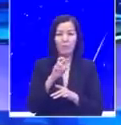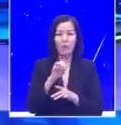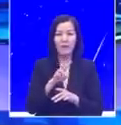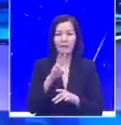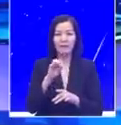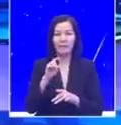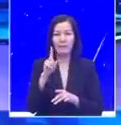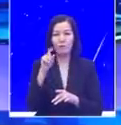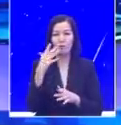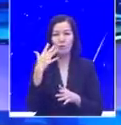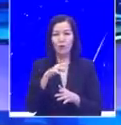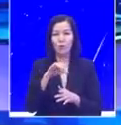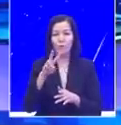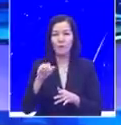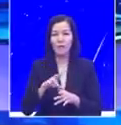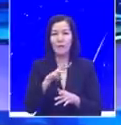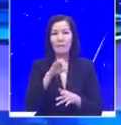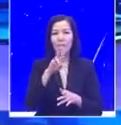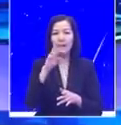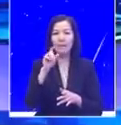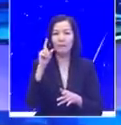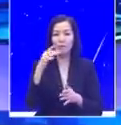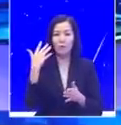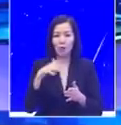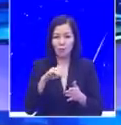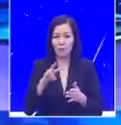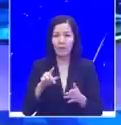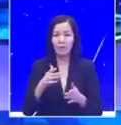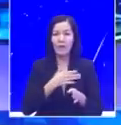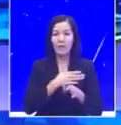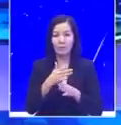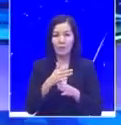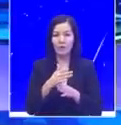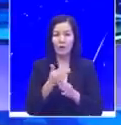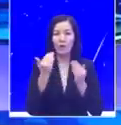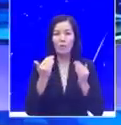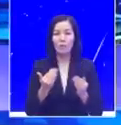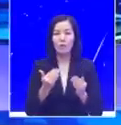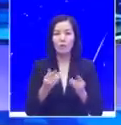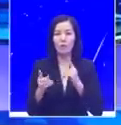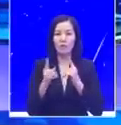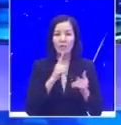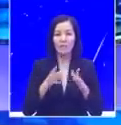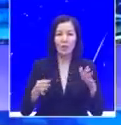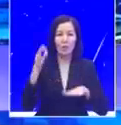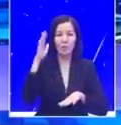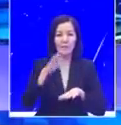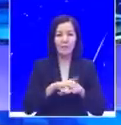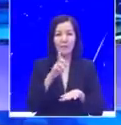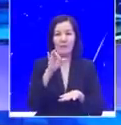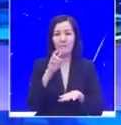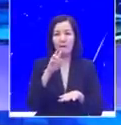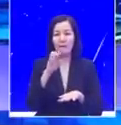Болат Назарбаев 150 миллион, Сауат Мыңбаев 150 миллион теңге аударыпты. Бұл туралы бүгін селекторлық кеңесте облыс